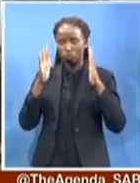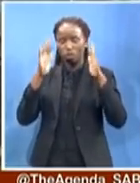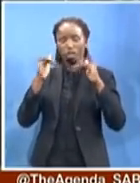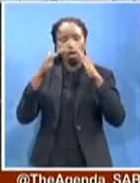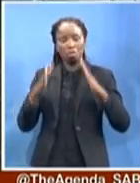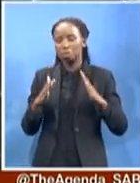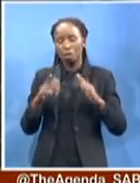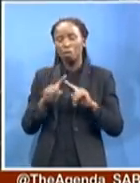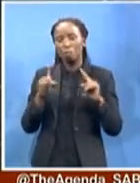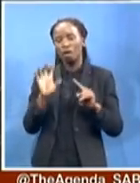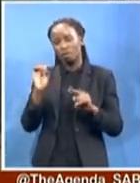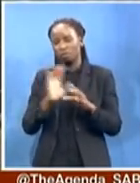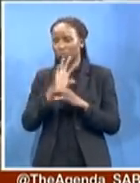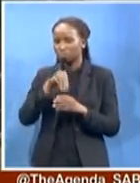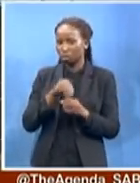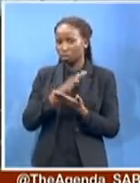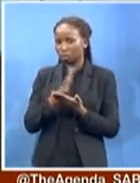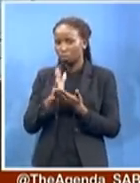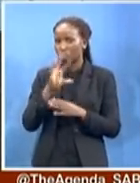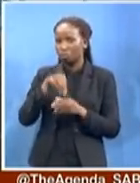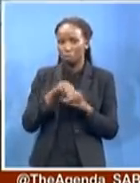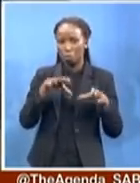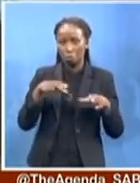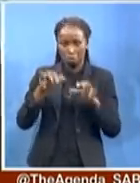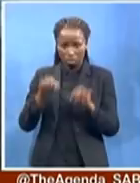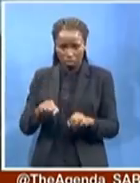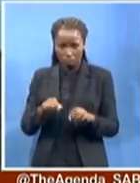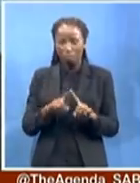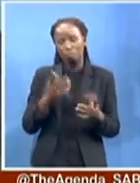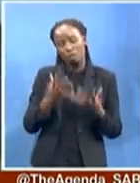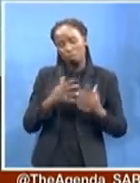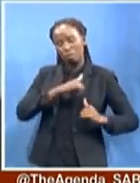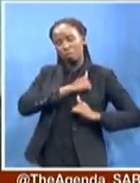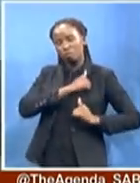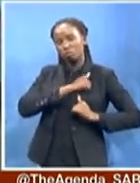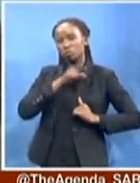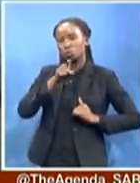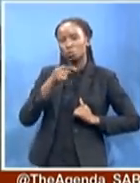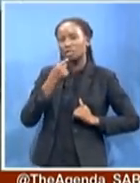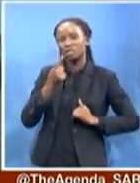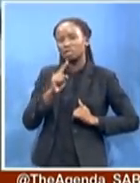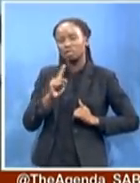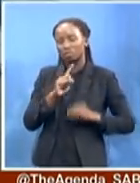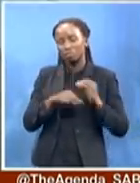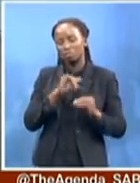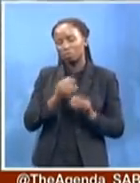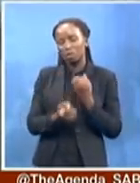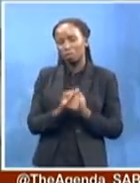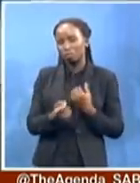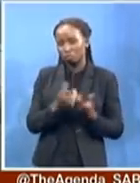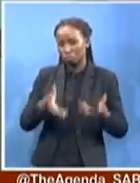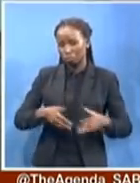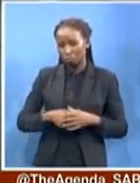nje sikhuluma. Mhlambe amabutho athini ngalokho okwenzakalayo lo mdonsiswano ekhona ngaphakathi endlunkulu ngalesikhathi? Hayi, ubuza